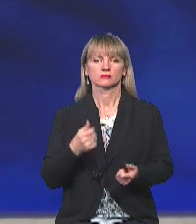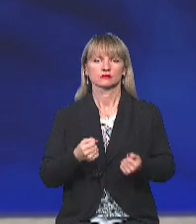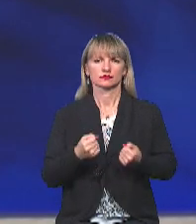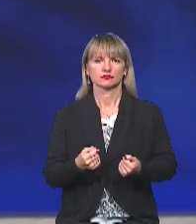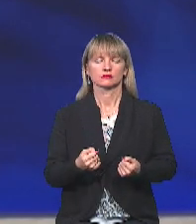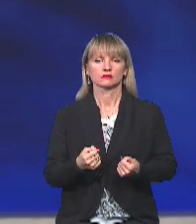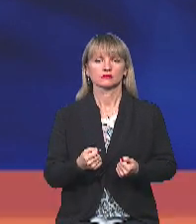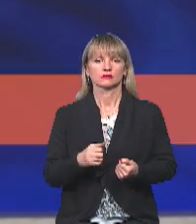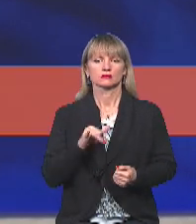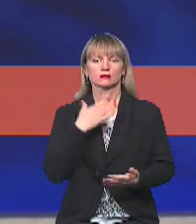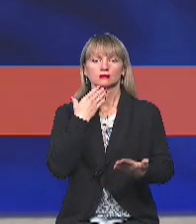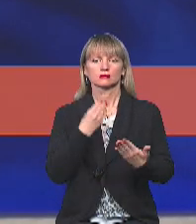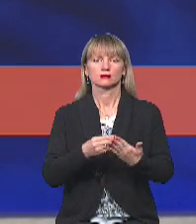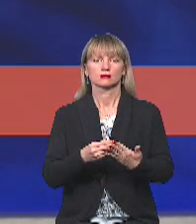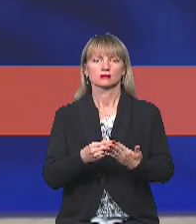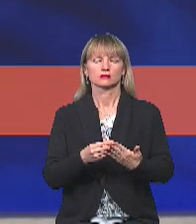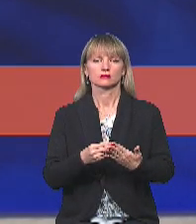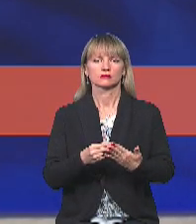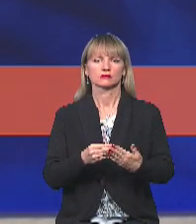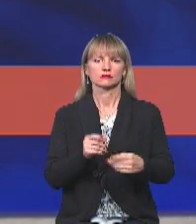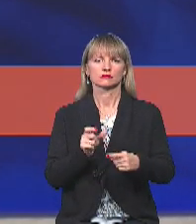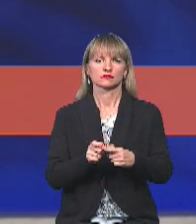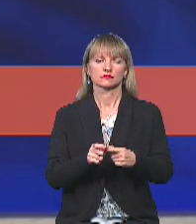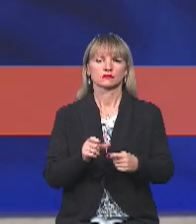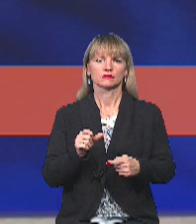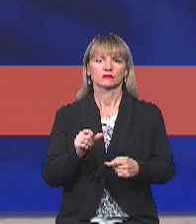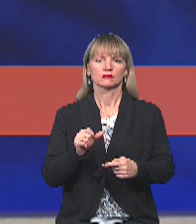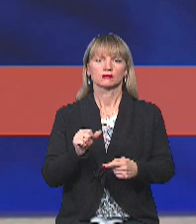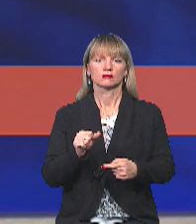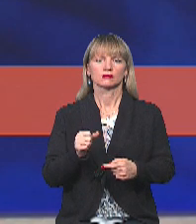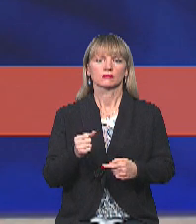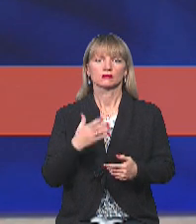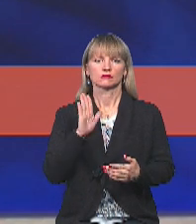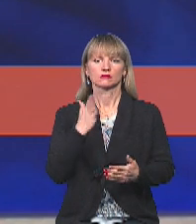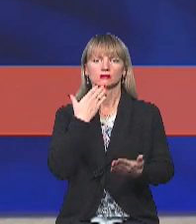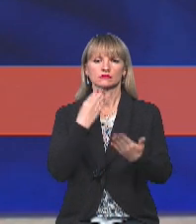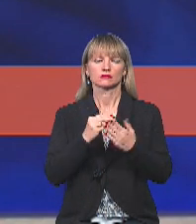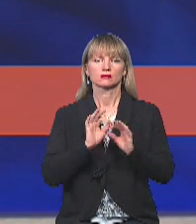стриманий у своїх не те щоб висловлюваннях, а взагалі у своїх розповідях.